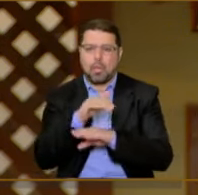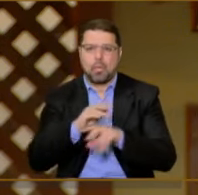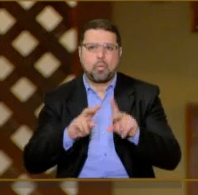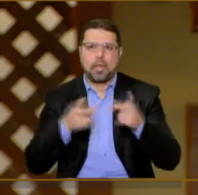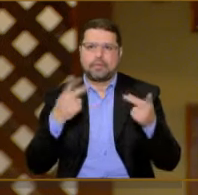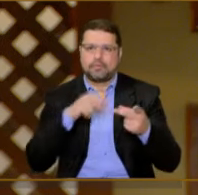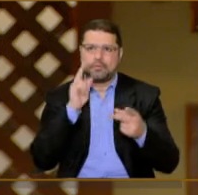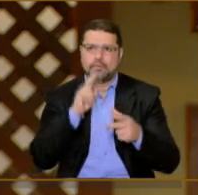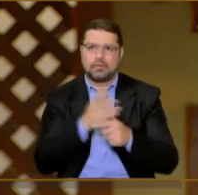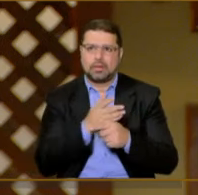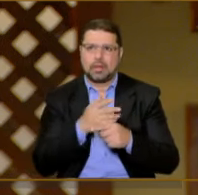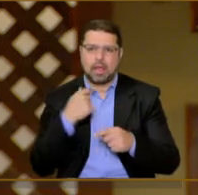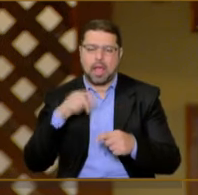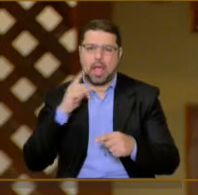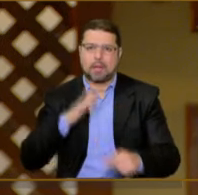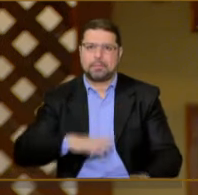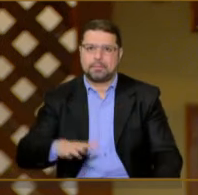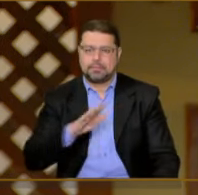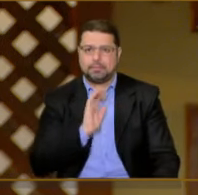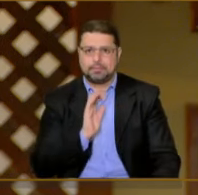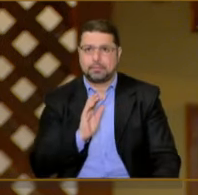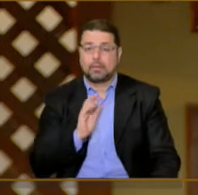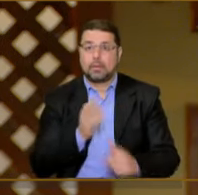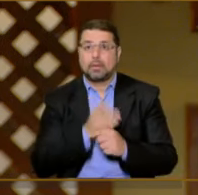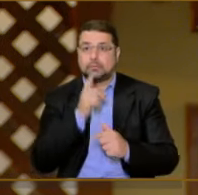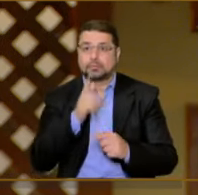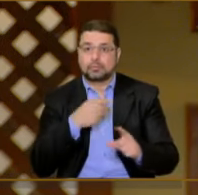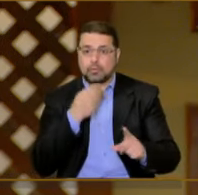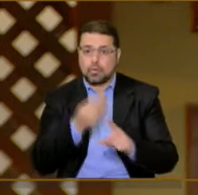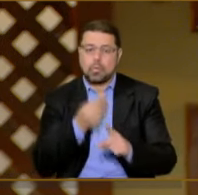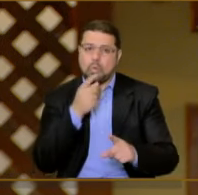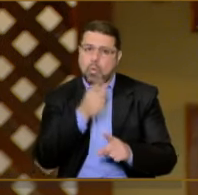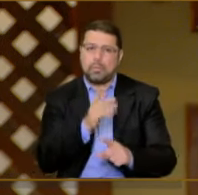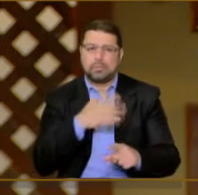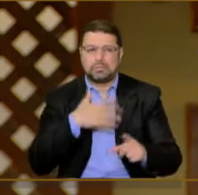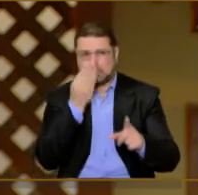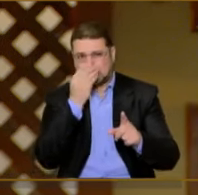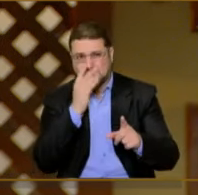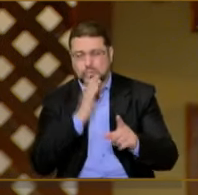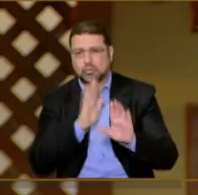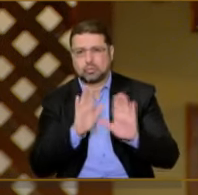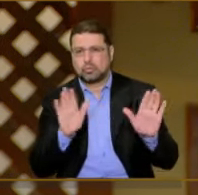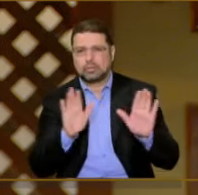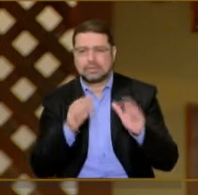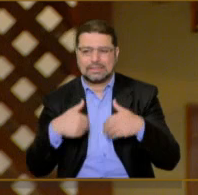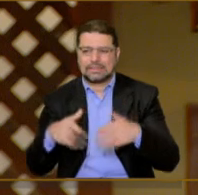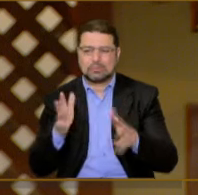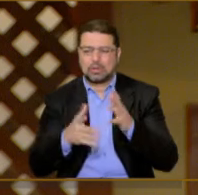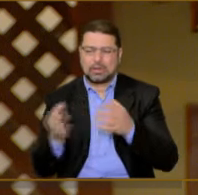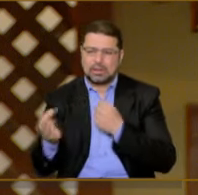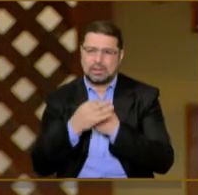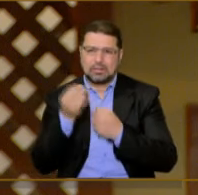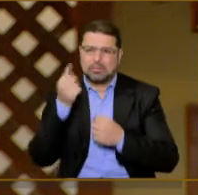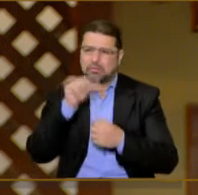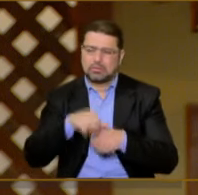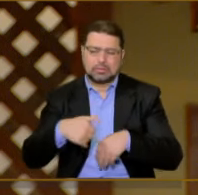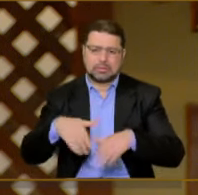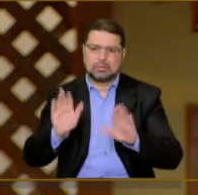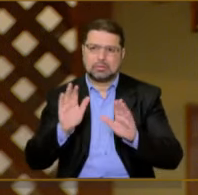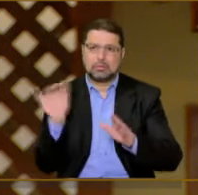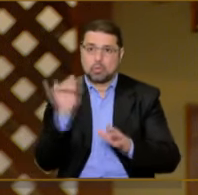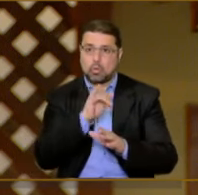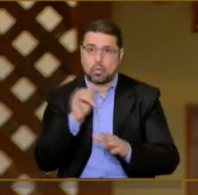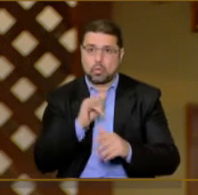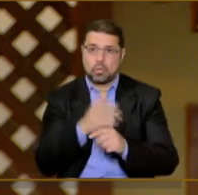اساسا او لغير لصالح العام لانه اللي بيحبك بيحبك واللي بيكرهك بيكرهك فسيبك من الكلام ده